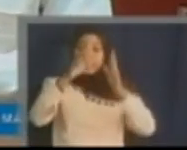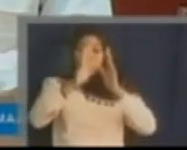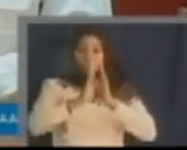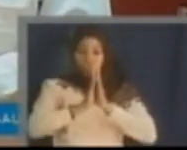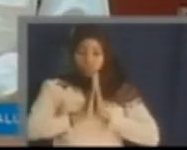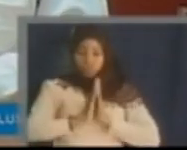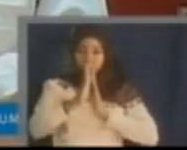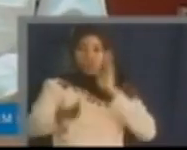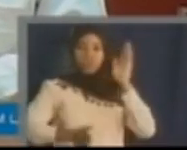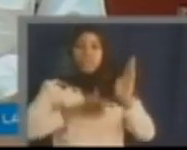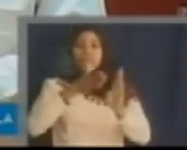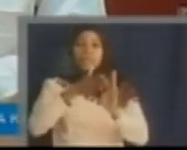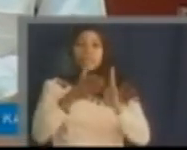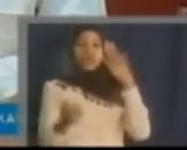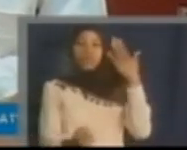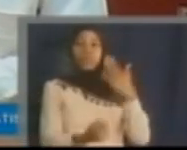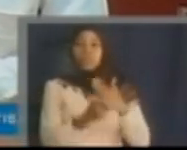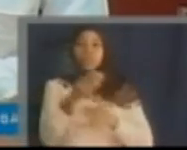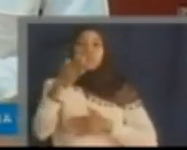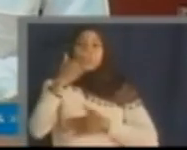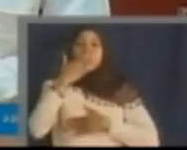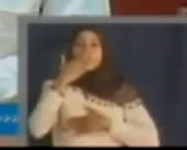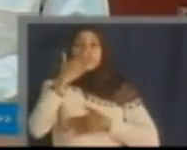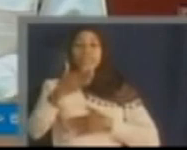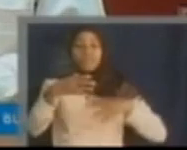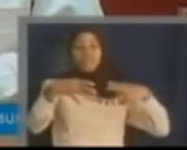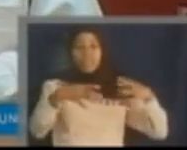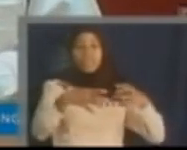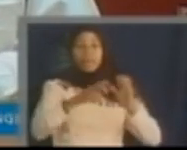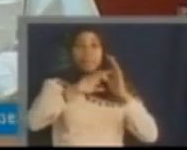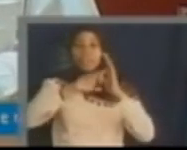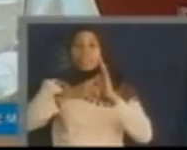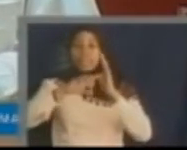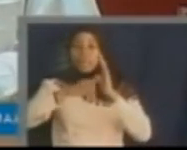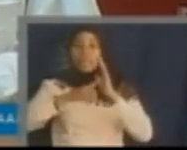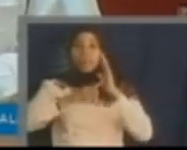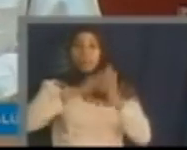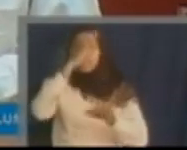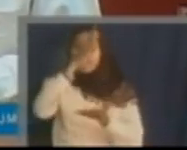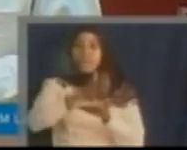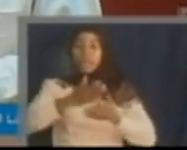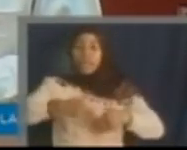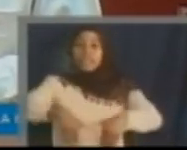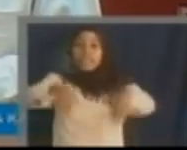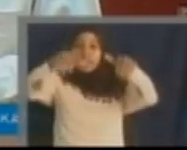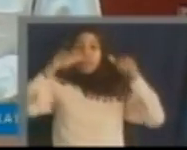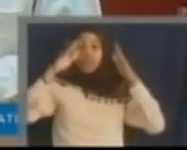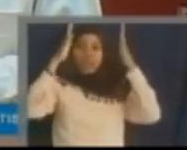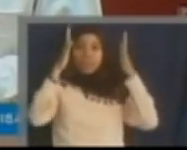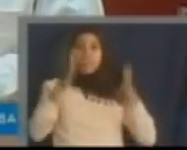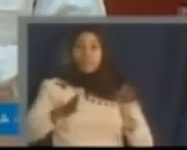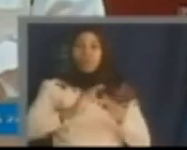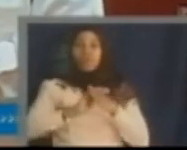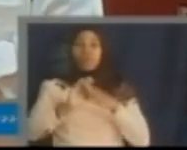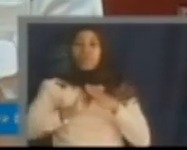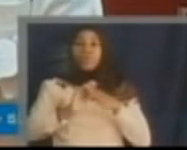ili kutoa taarifa ya kamati ya kanuni haki za bunge maalum kuhusu rufaa ya Mheshimiwa John Nyika